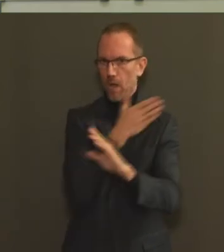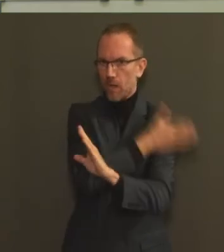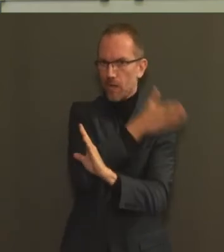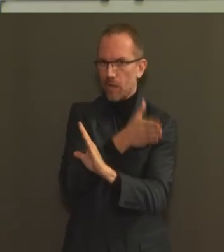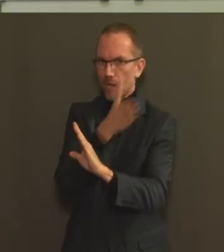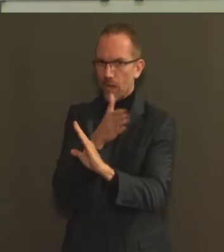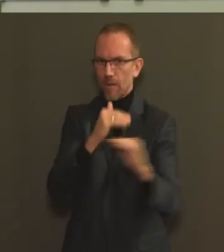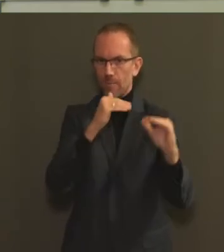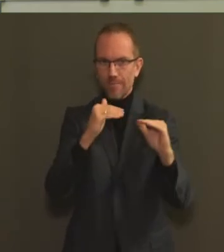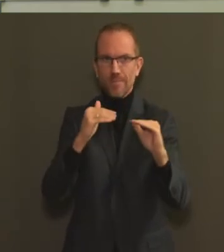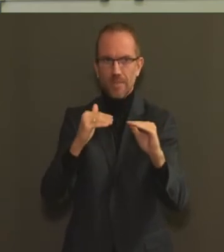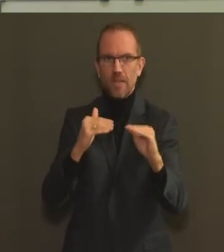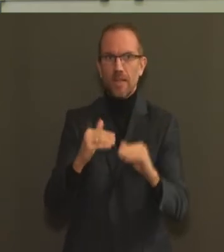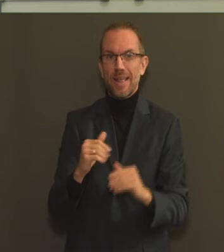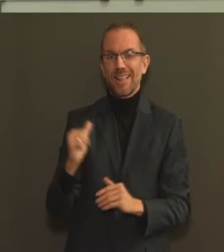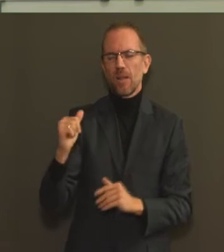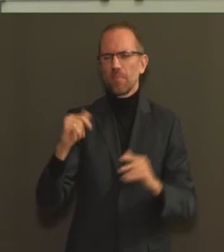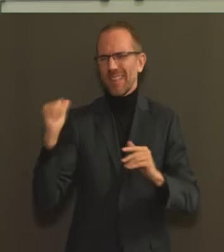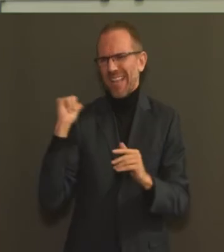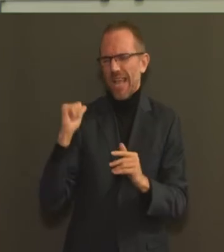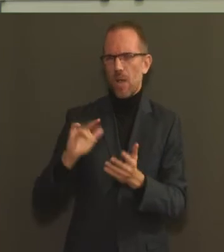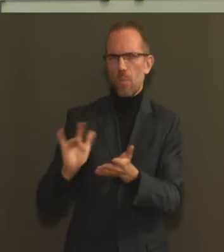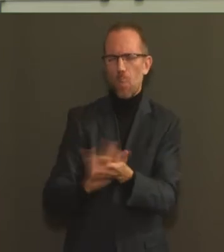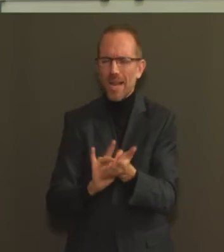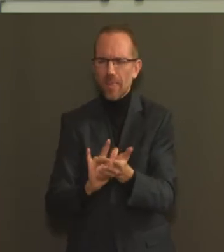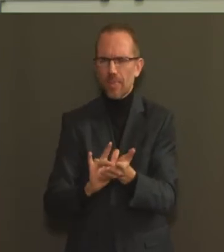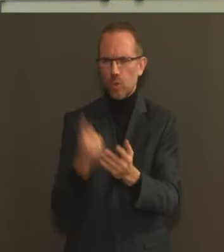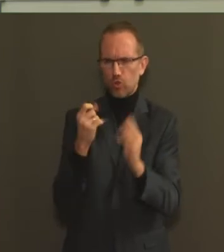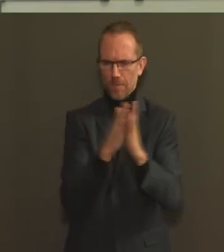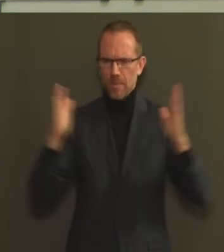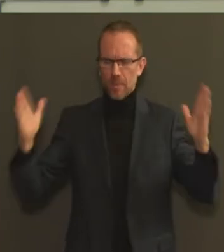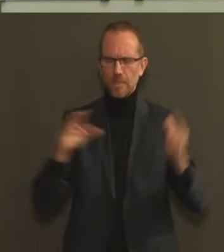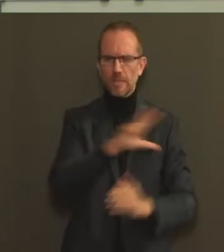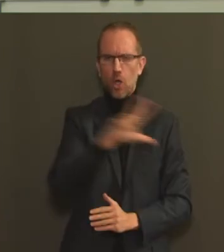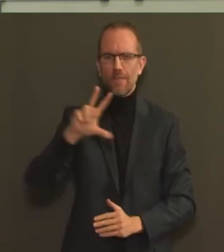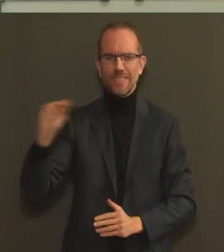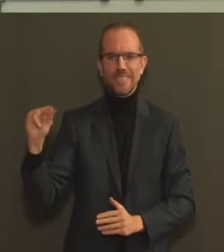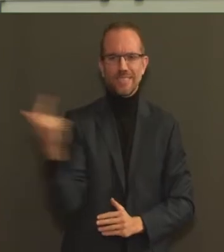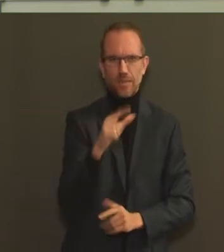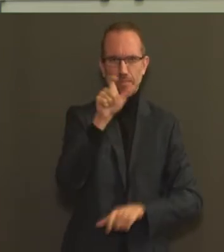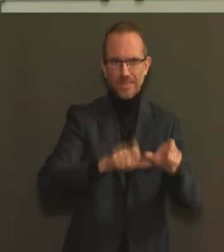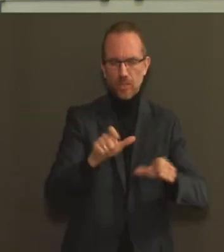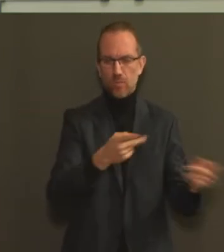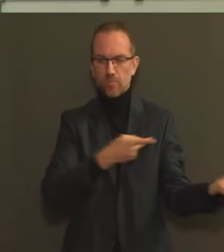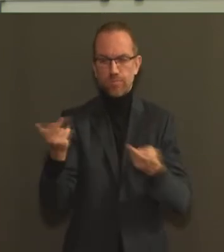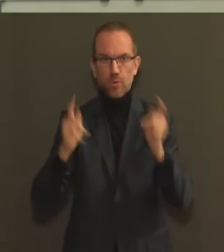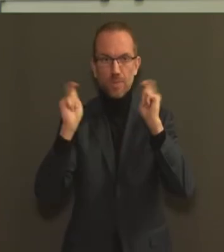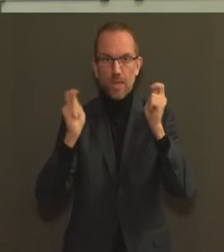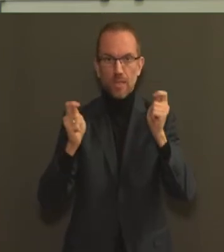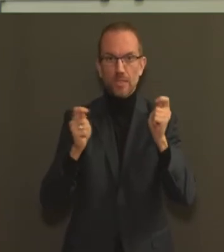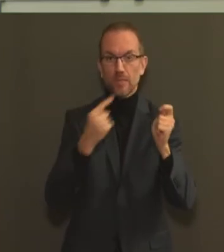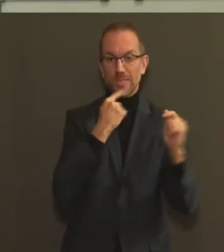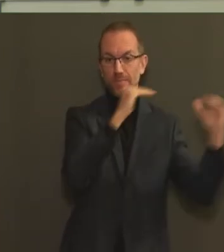eu 127 nouvelles admissions par jour, ce qui est 9% en moins que la semaine précédente.